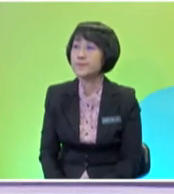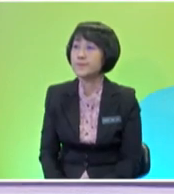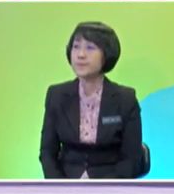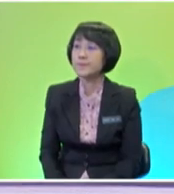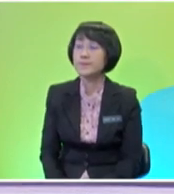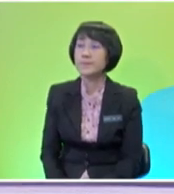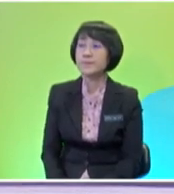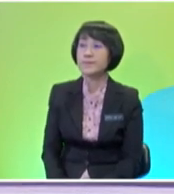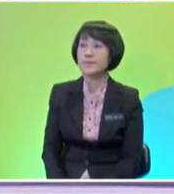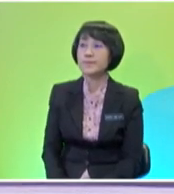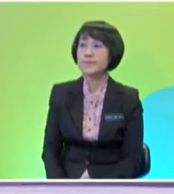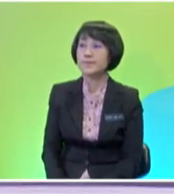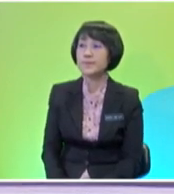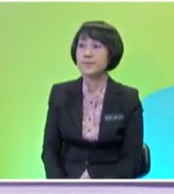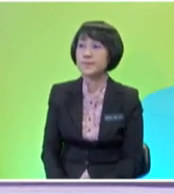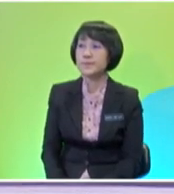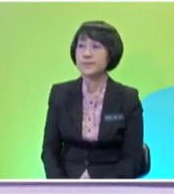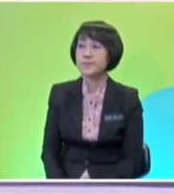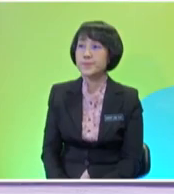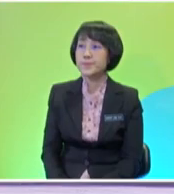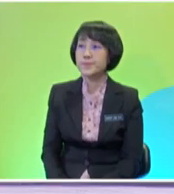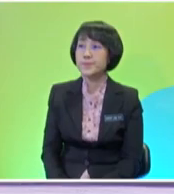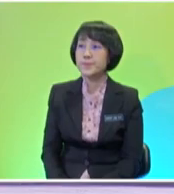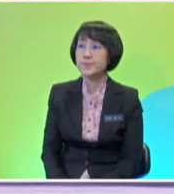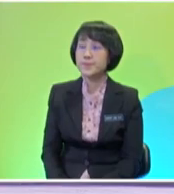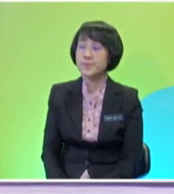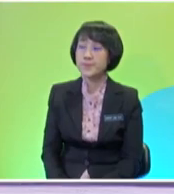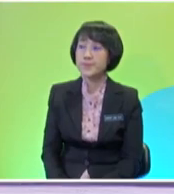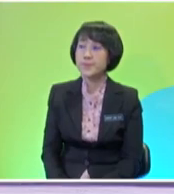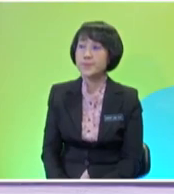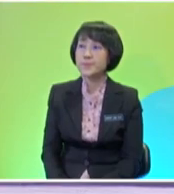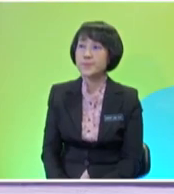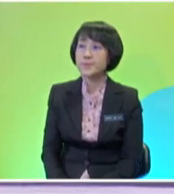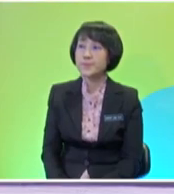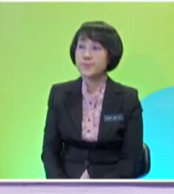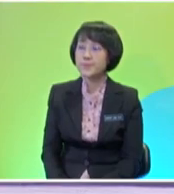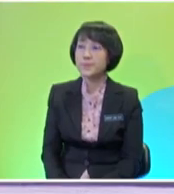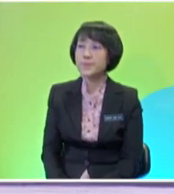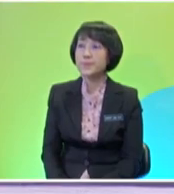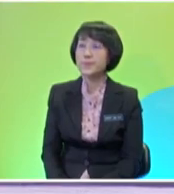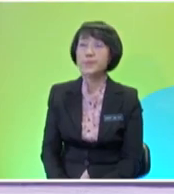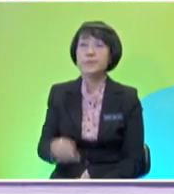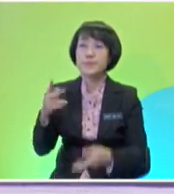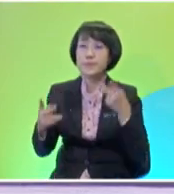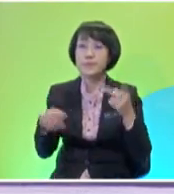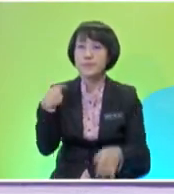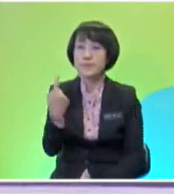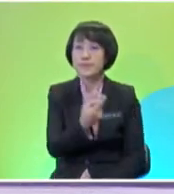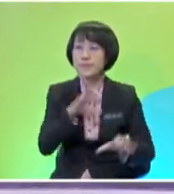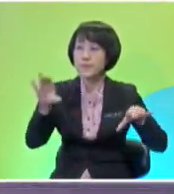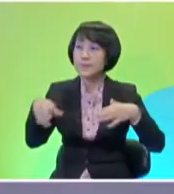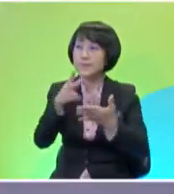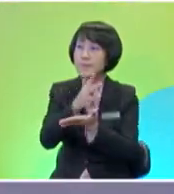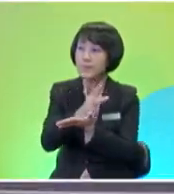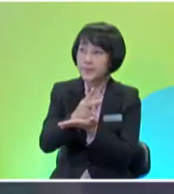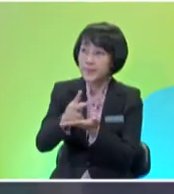kalau kata Ifan letak perekat panas tu, rod perekat panas tu dia akan cair. Bila kita buat tak kemas, dia akan kena pada bahagian